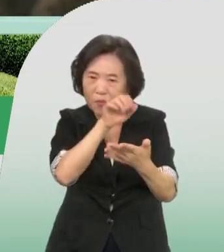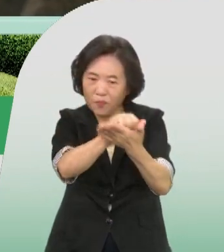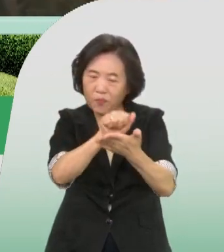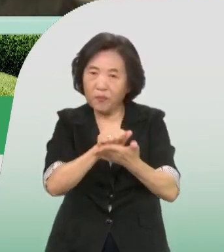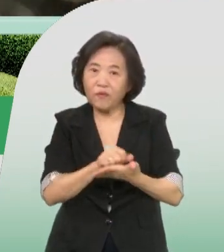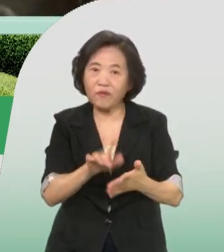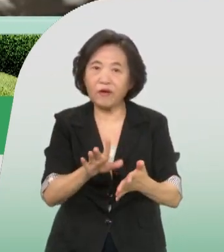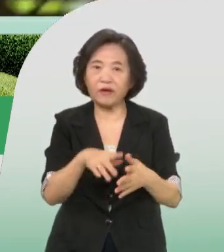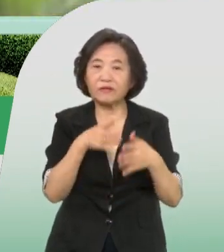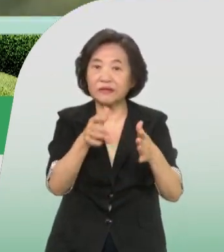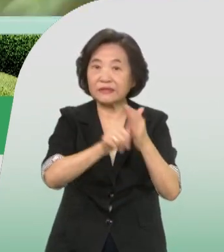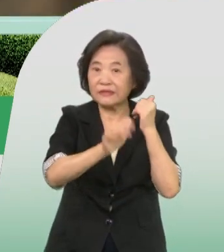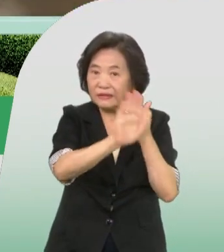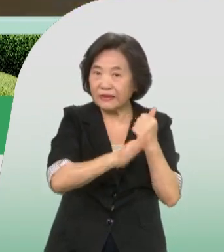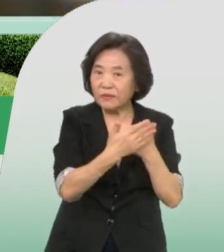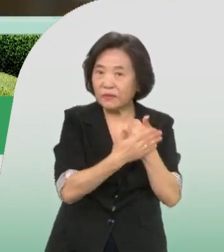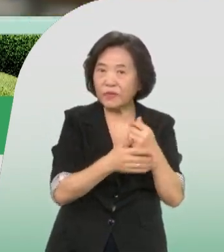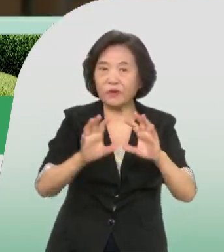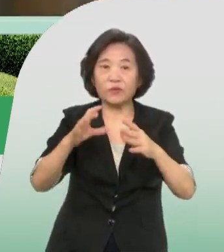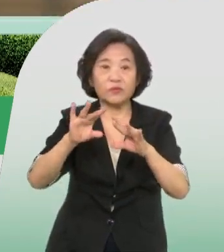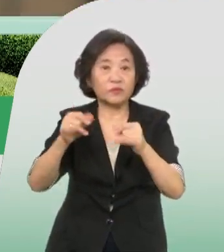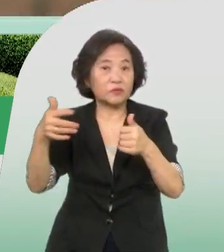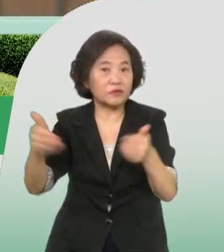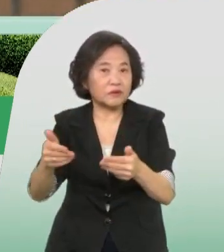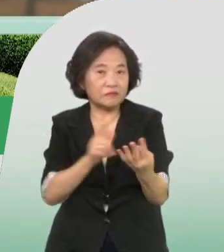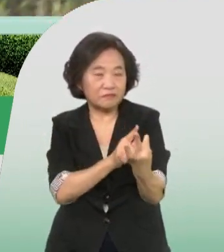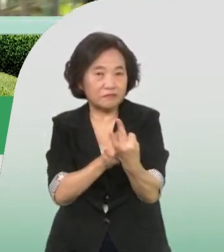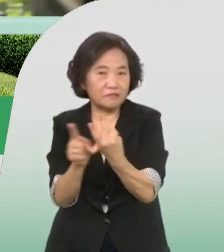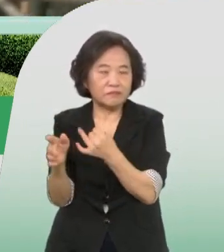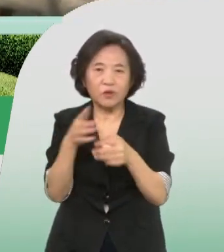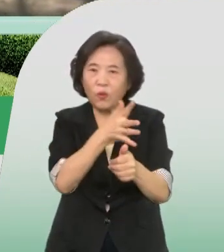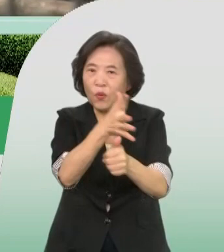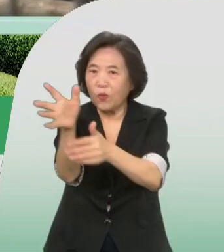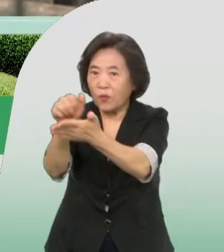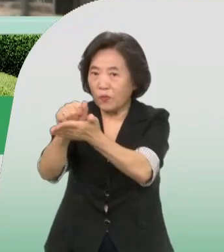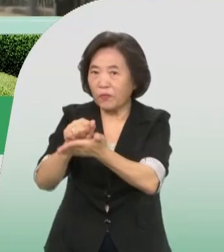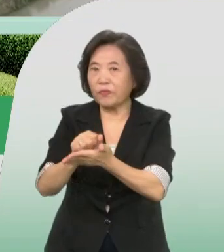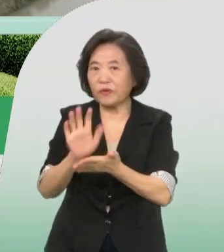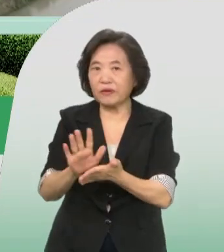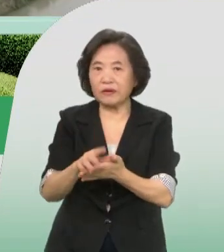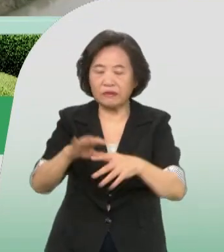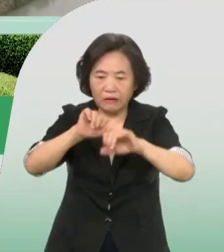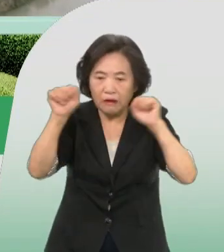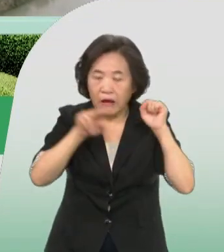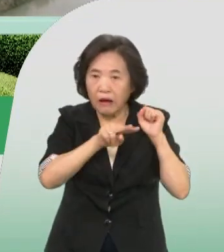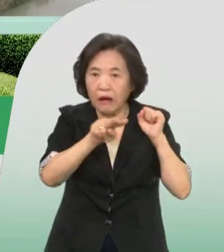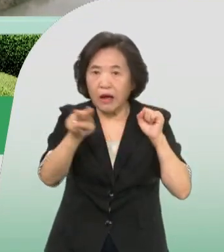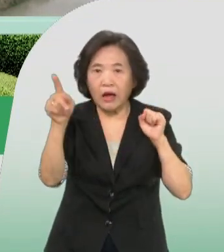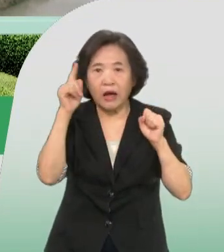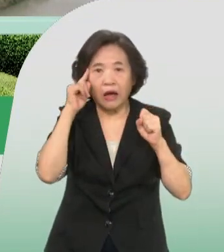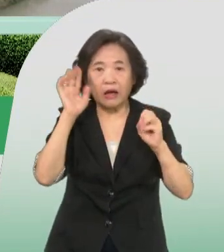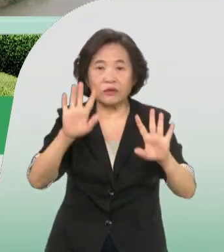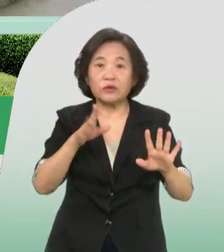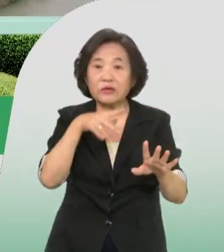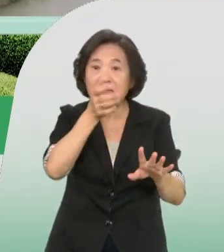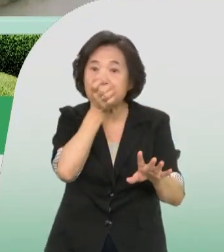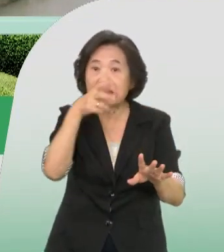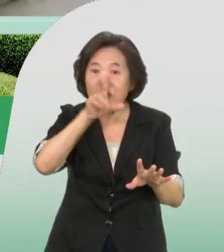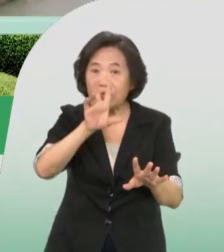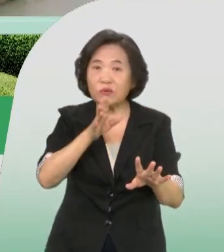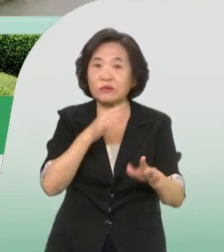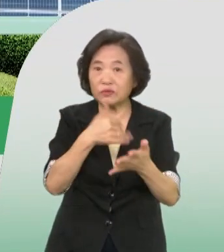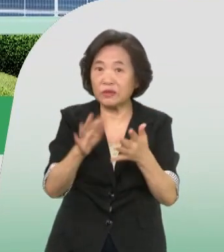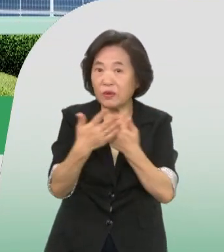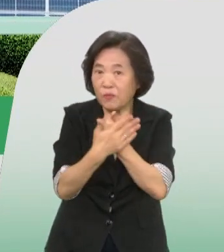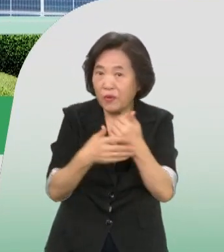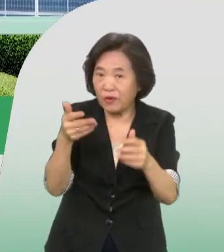报告，对生态保育国土规划也到东东的面向来进行建议。同时美国以及保育类的